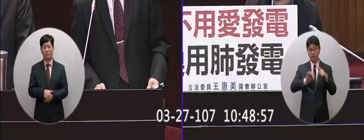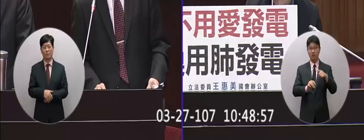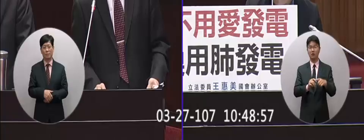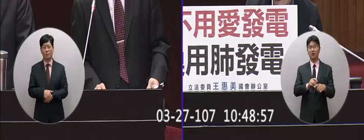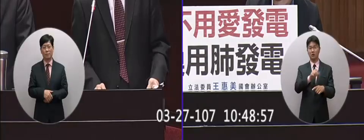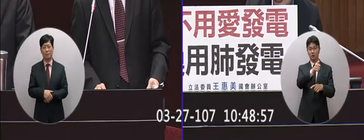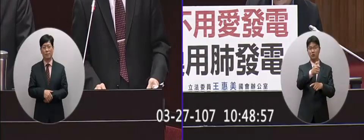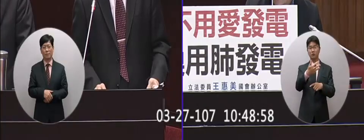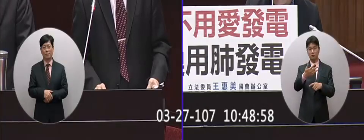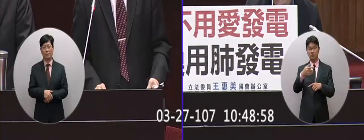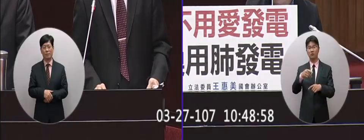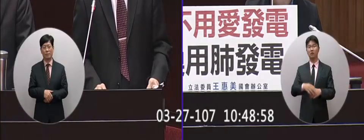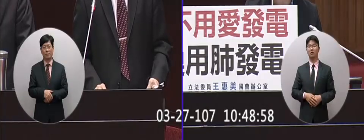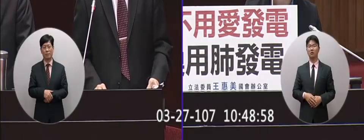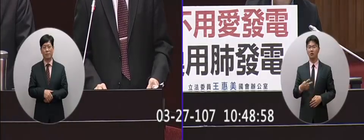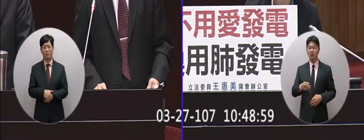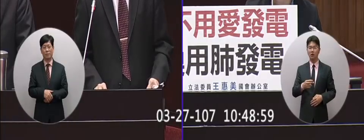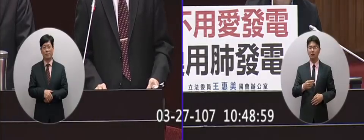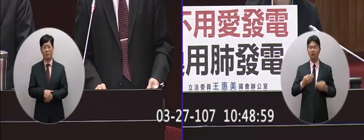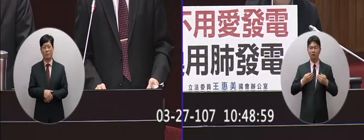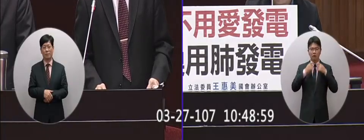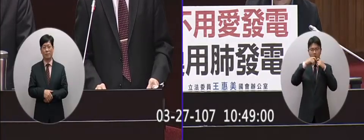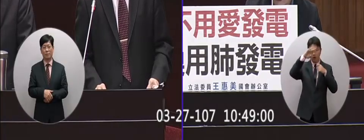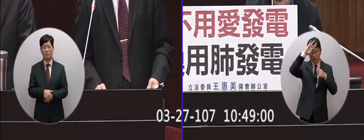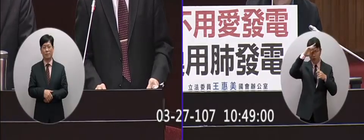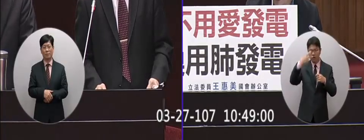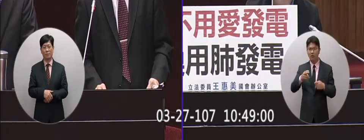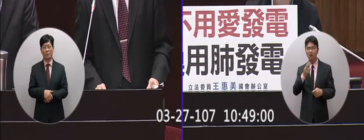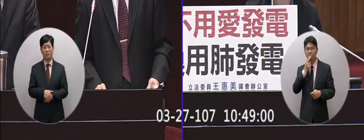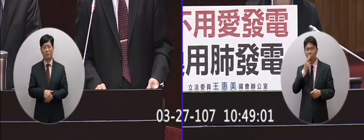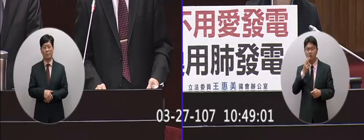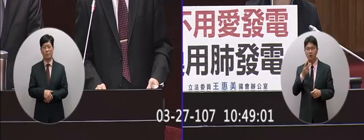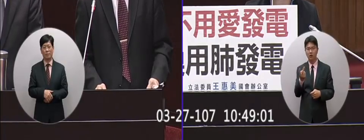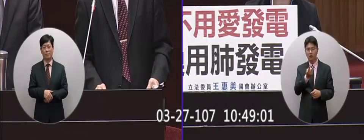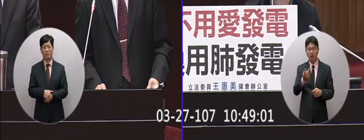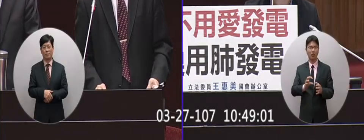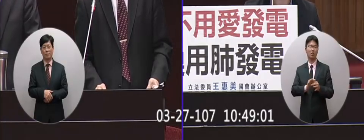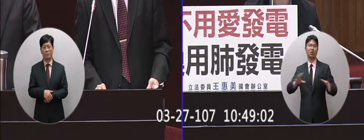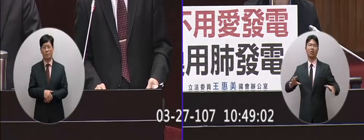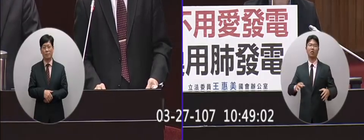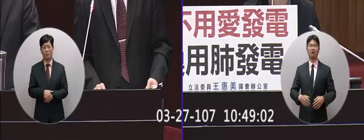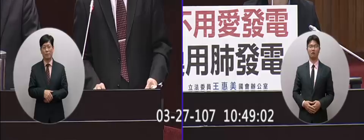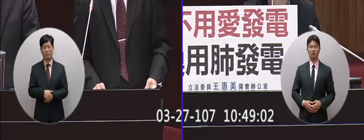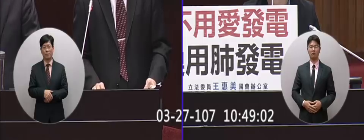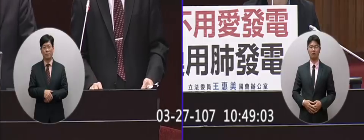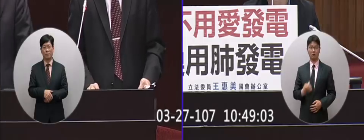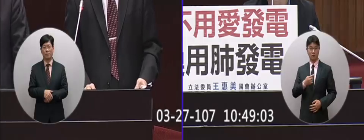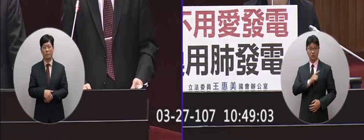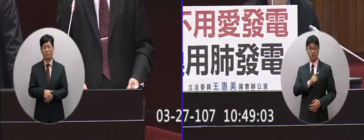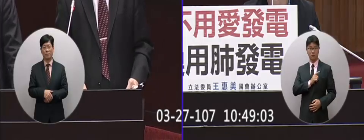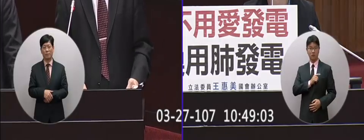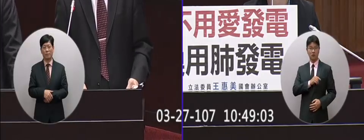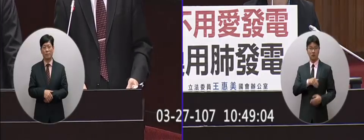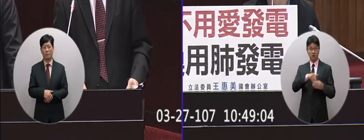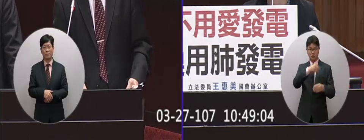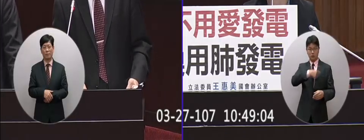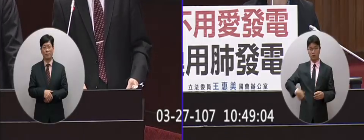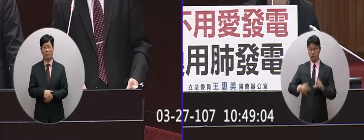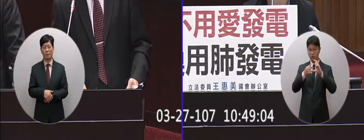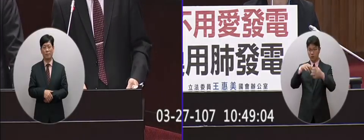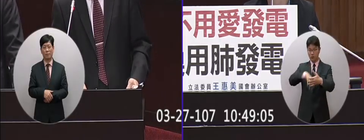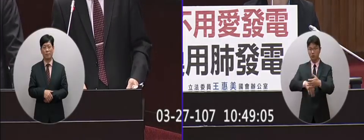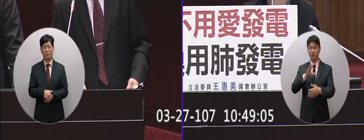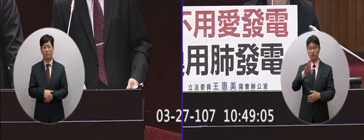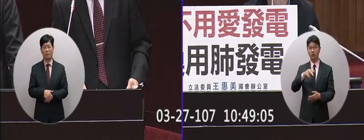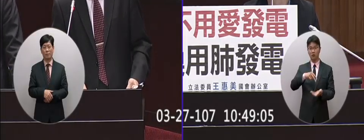腺癌，但是肺癌跟抽烟确实是肺腺癌跟抽烟是无关的。我自己的选区里面有个立法委员，有个县议